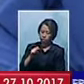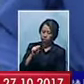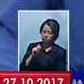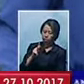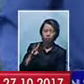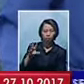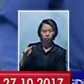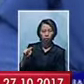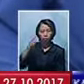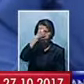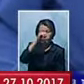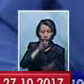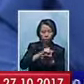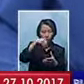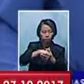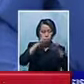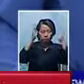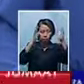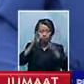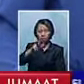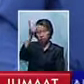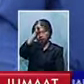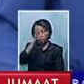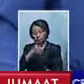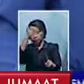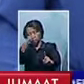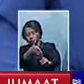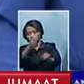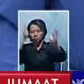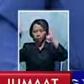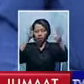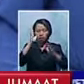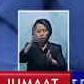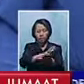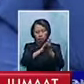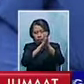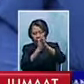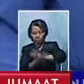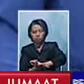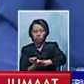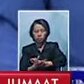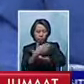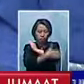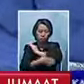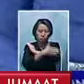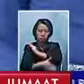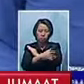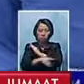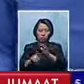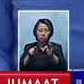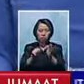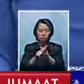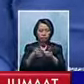dalam konteks negara ini, kerajaan mensasarkan Malaysia akan jadi sebuah negara yang